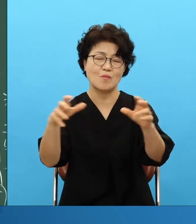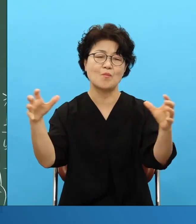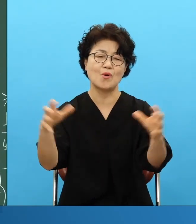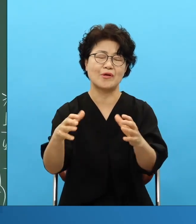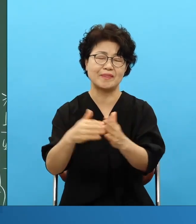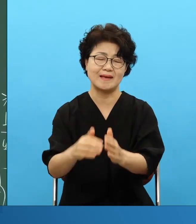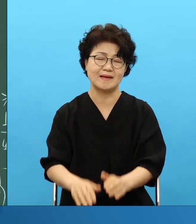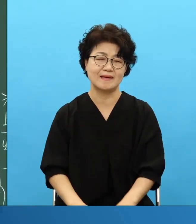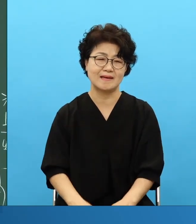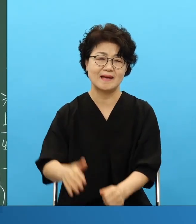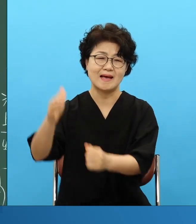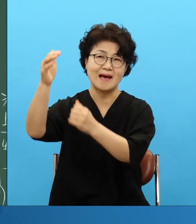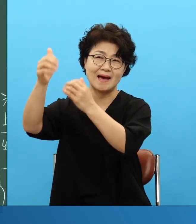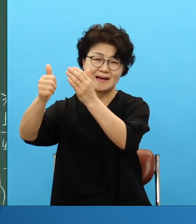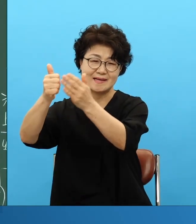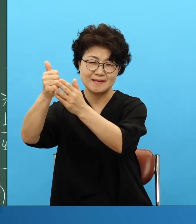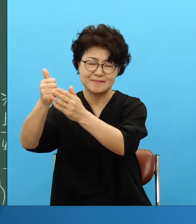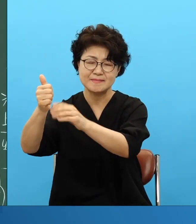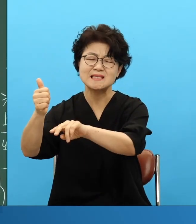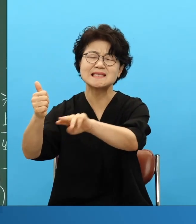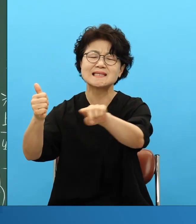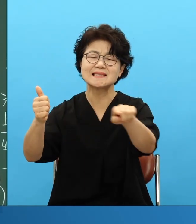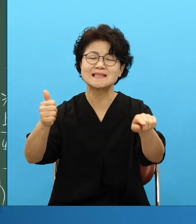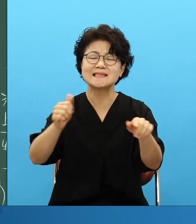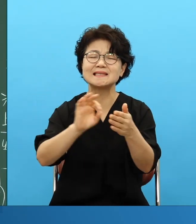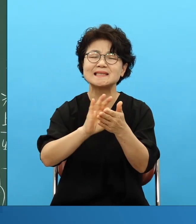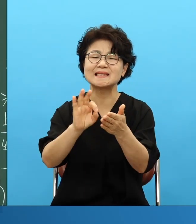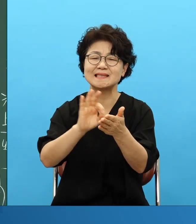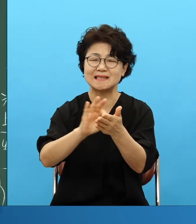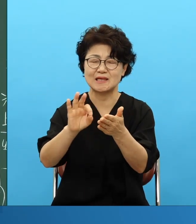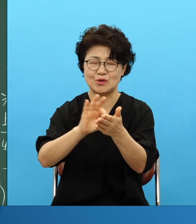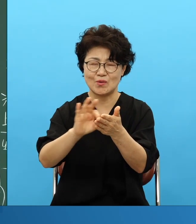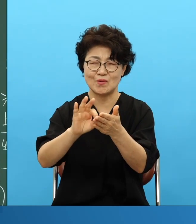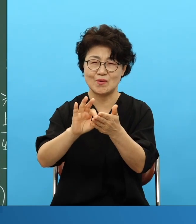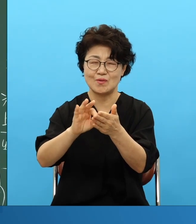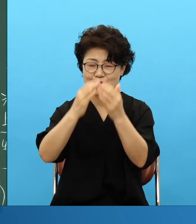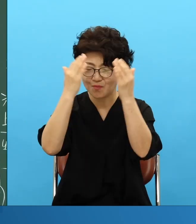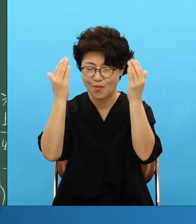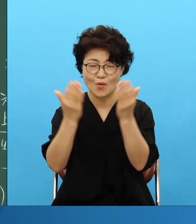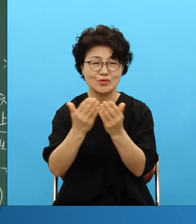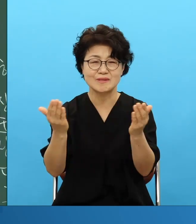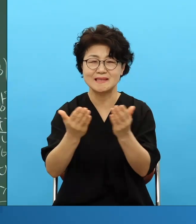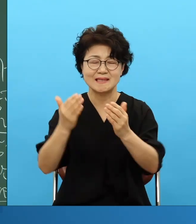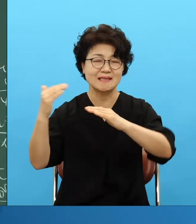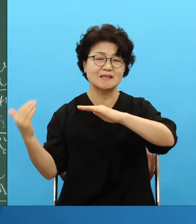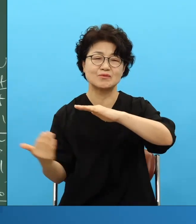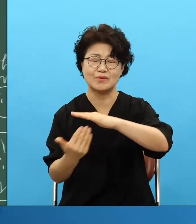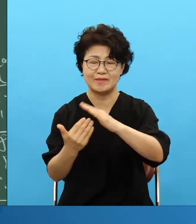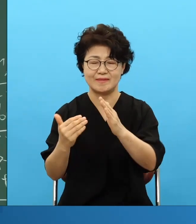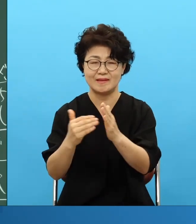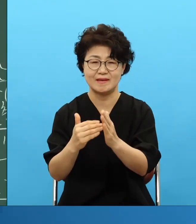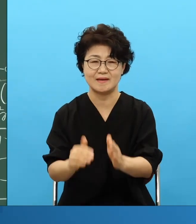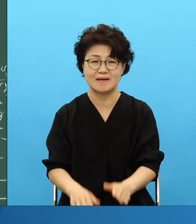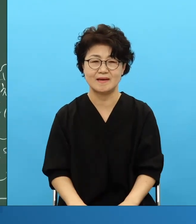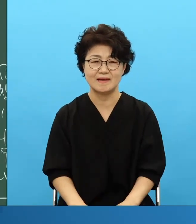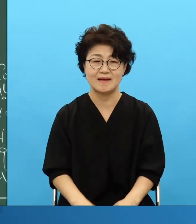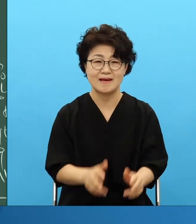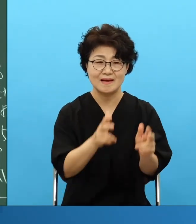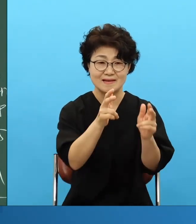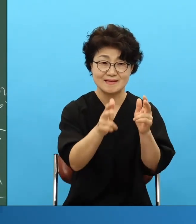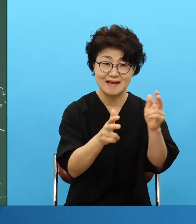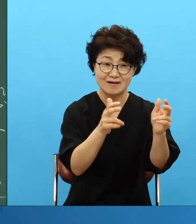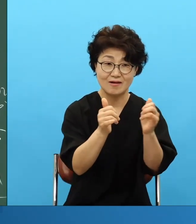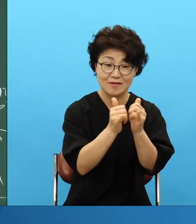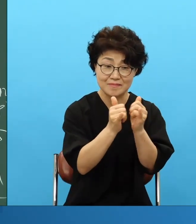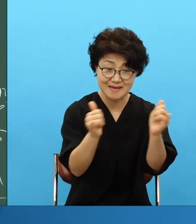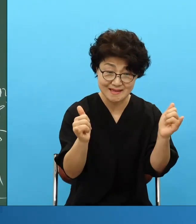다 한 겁니다. God did all the works through these 산업인 people. 여러분들이 하나님이 정말 원하시는 자리에 있다면 하나님은 모든 것을